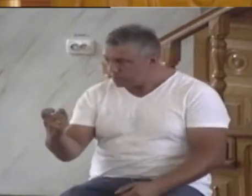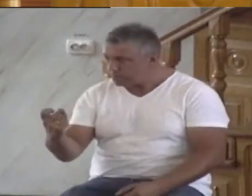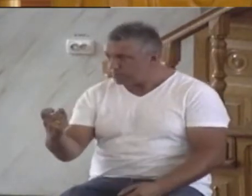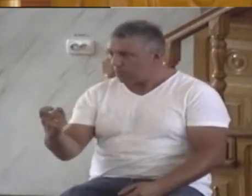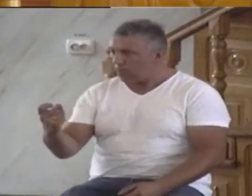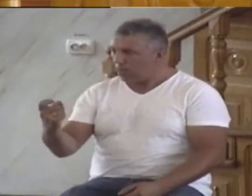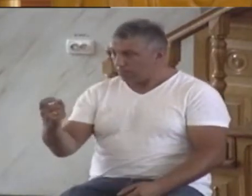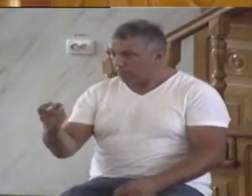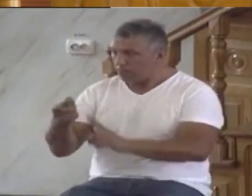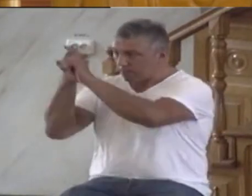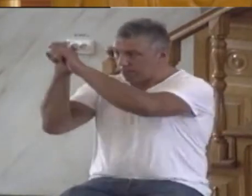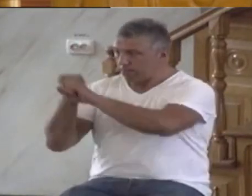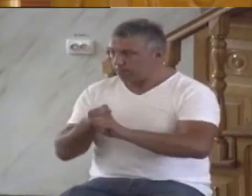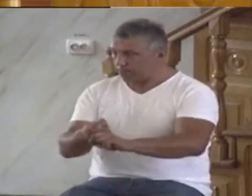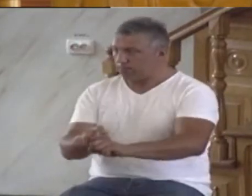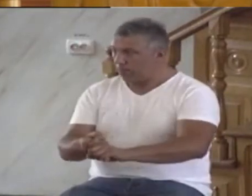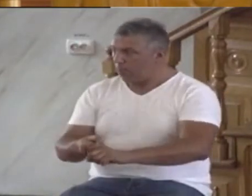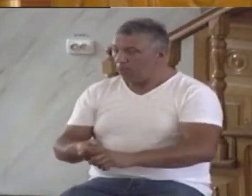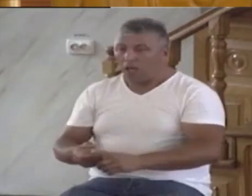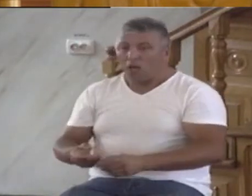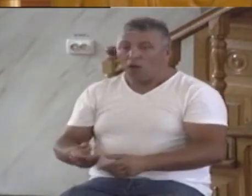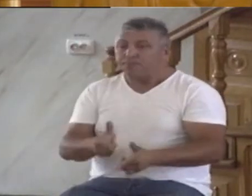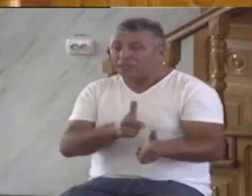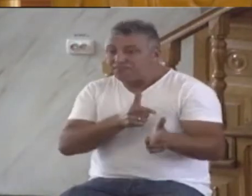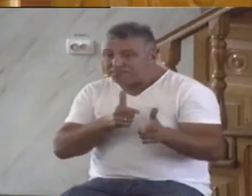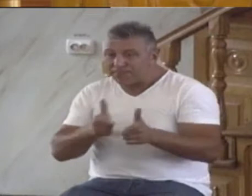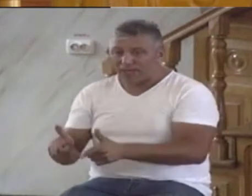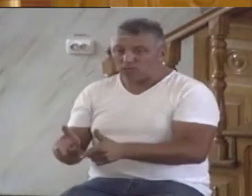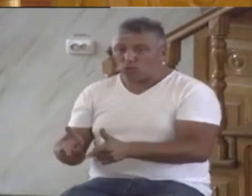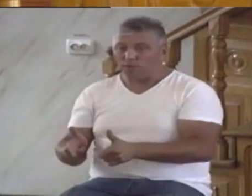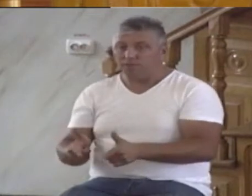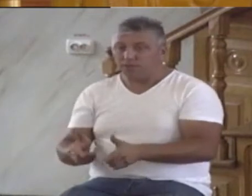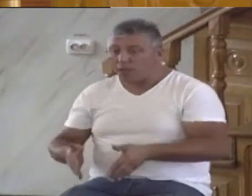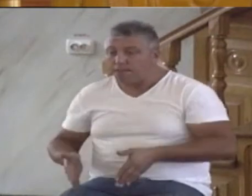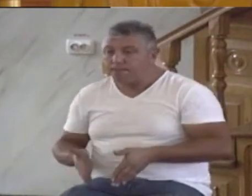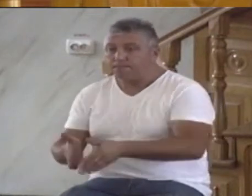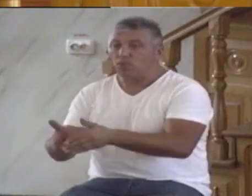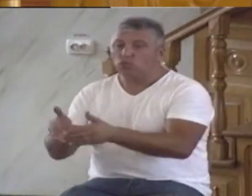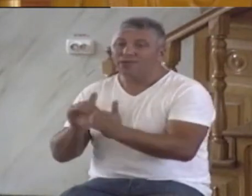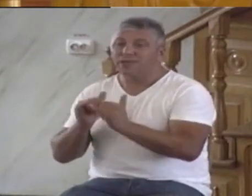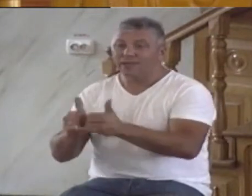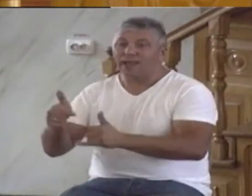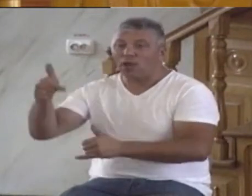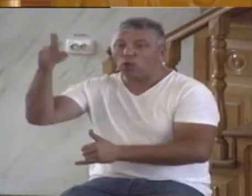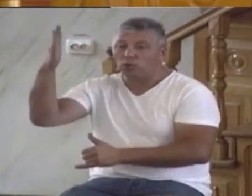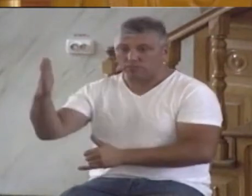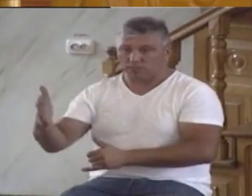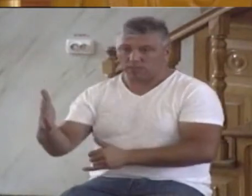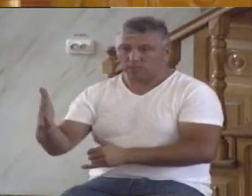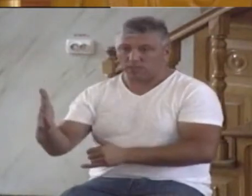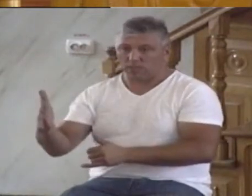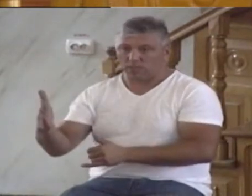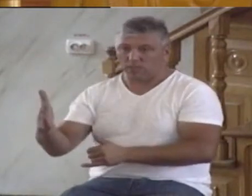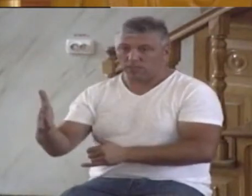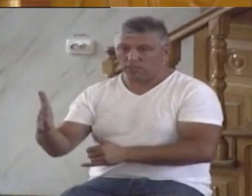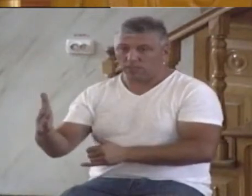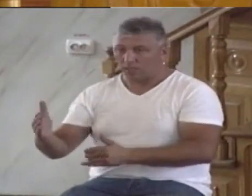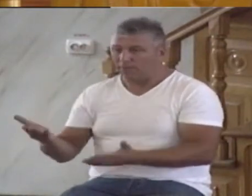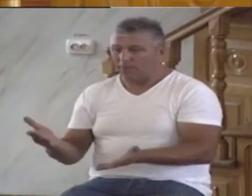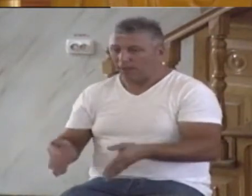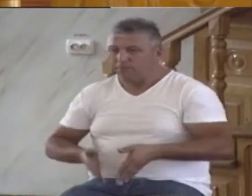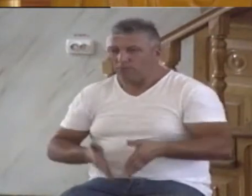путь Господу, прямыми сделайте стези Ему». И весь его путь, вся